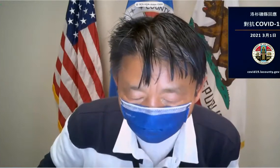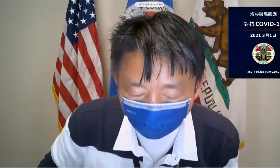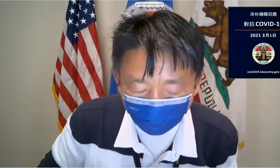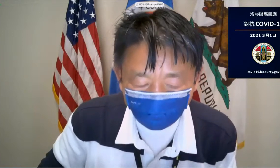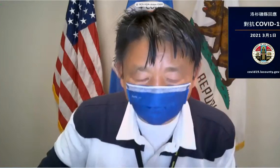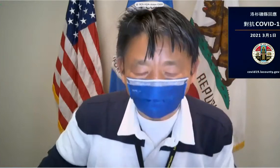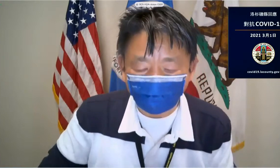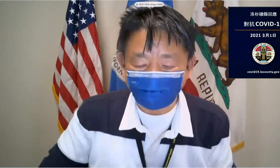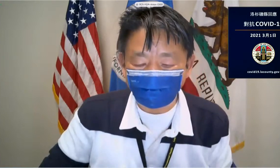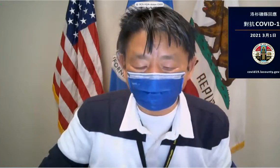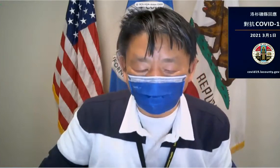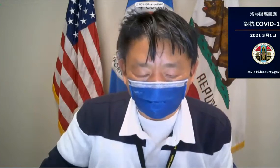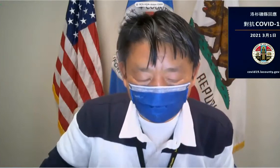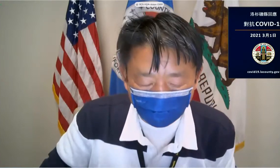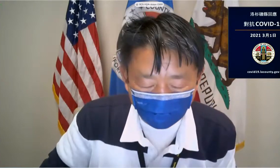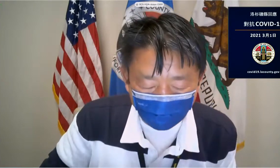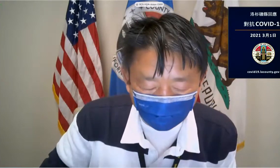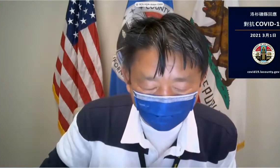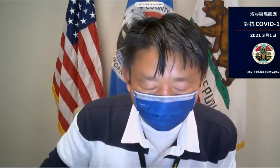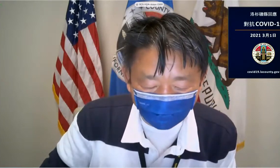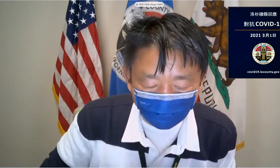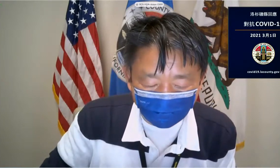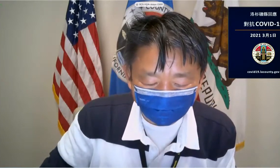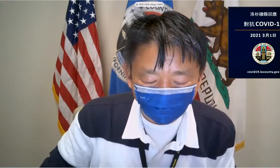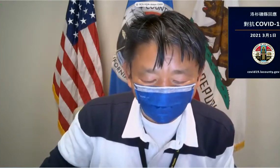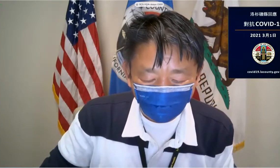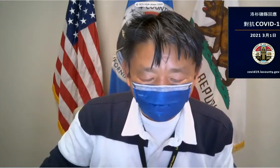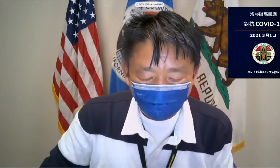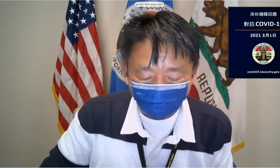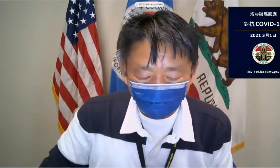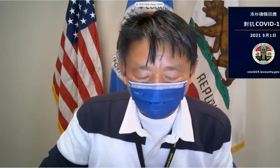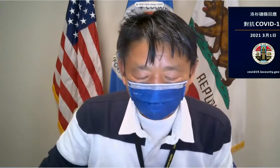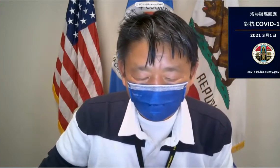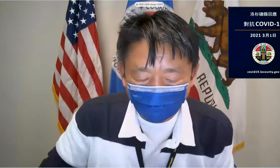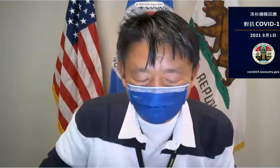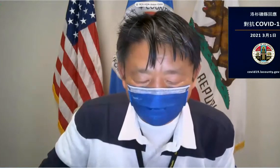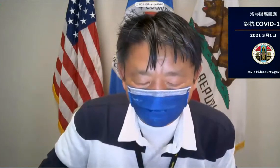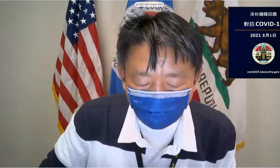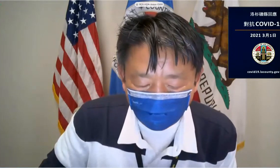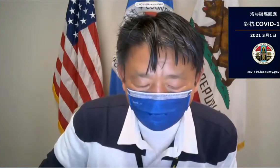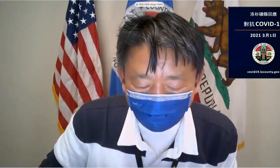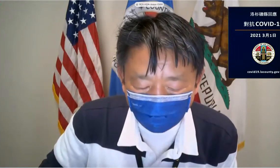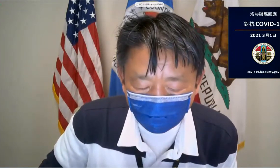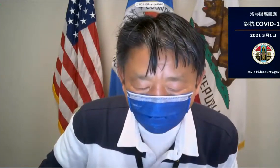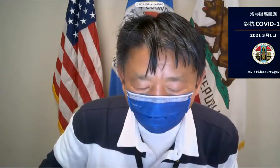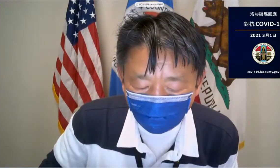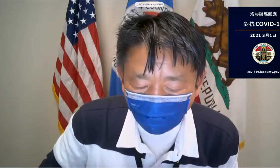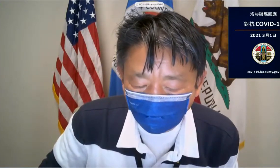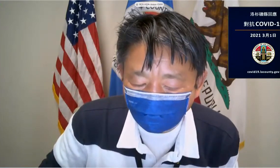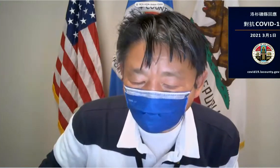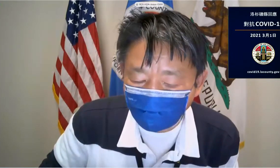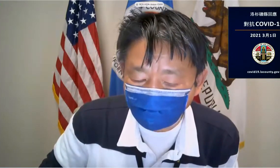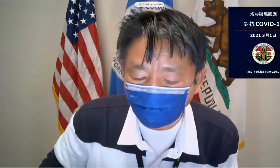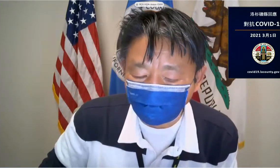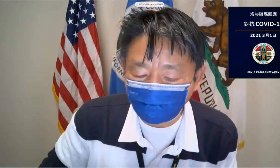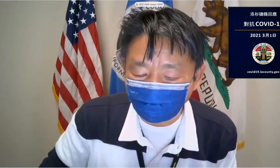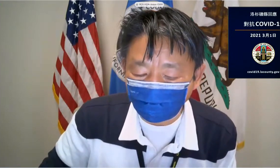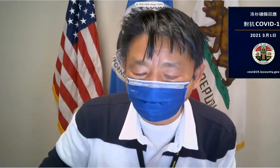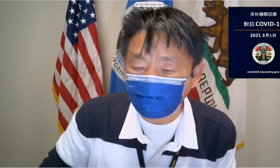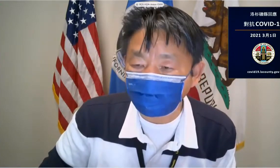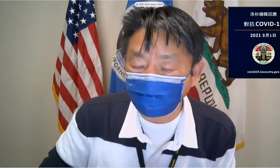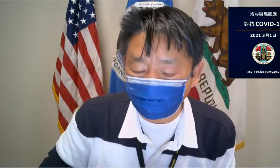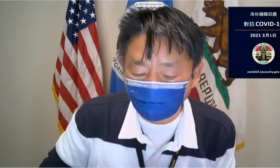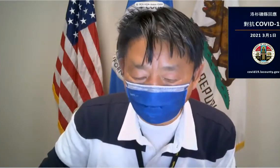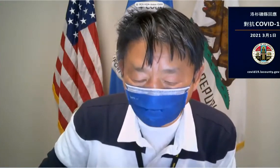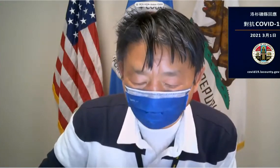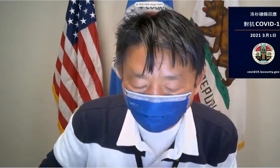39265人，员工为55388人。到今天为止，洛县有580万居民